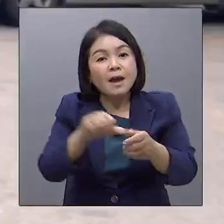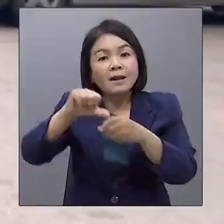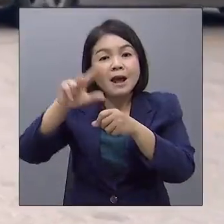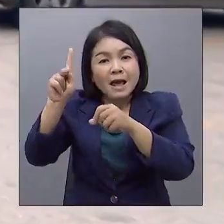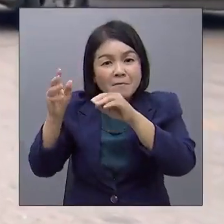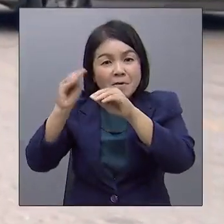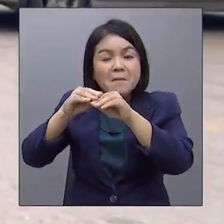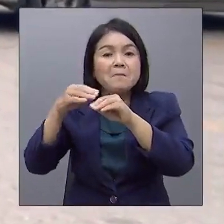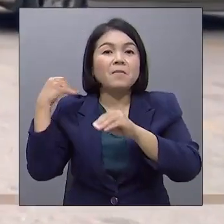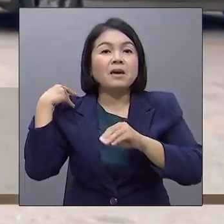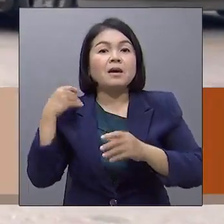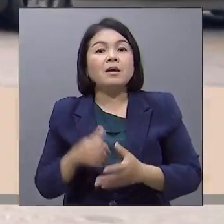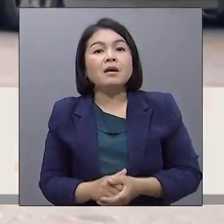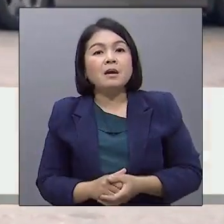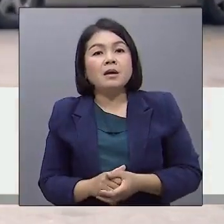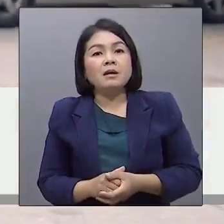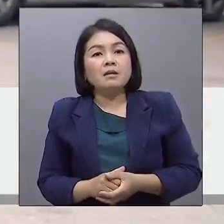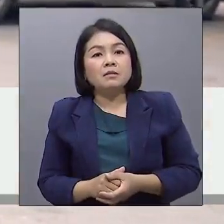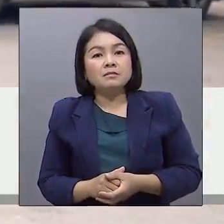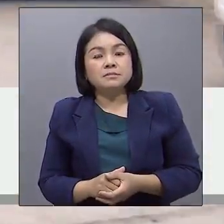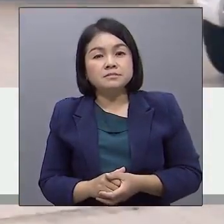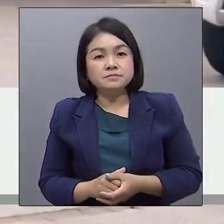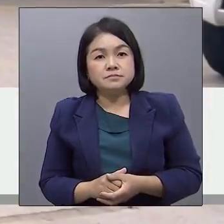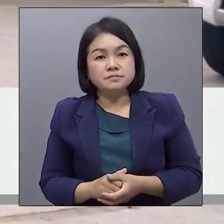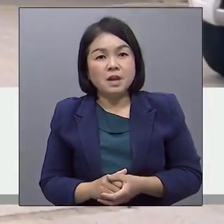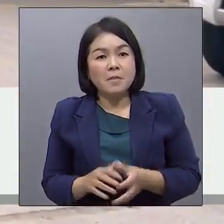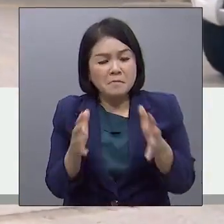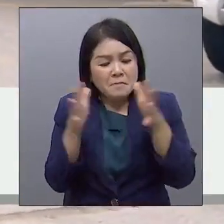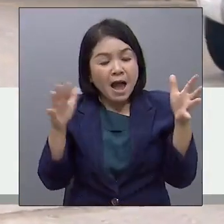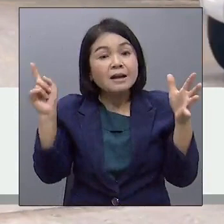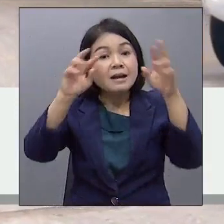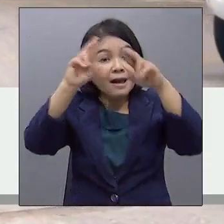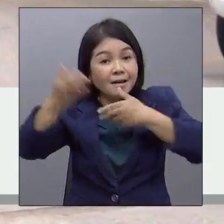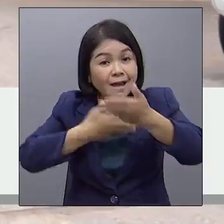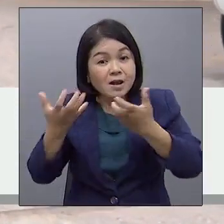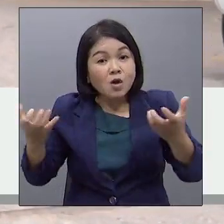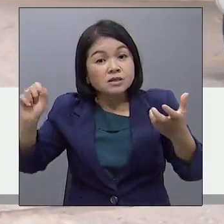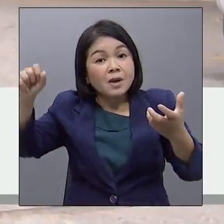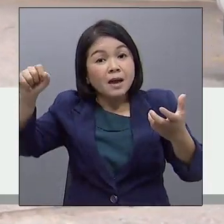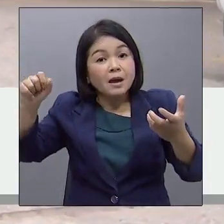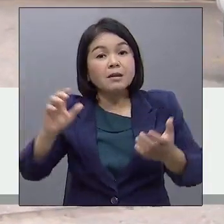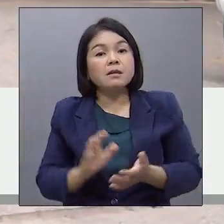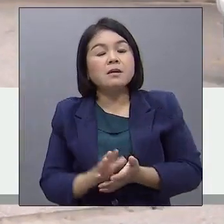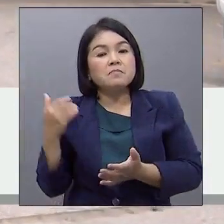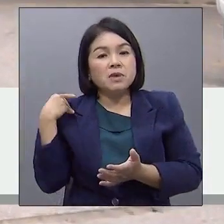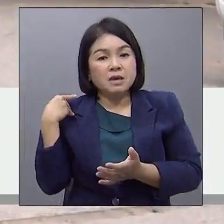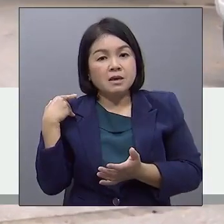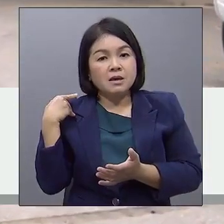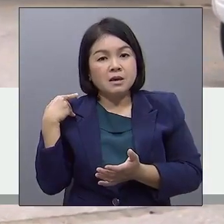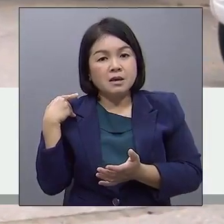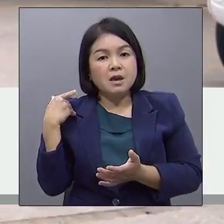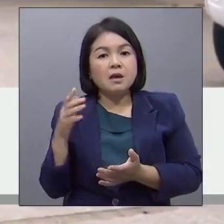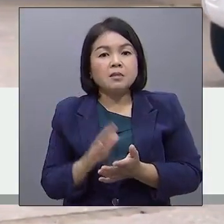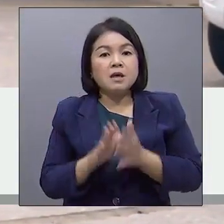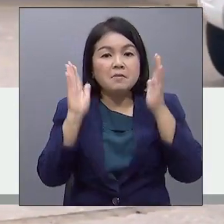วันนี้ทั้งวันเลยค่ะ คือส่วนใหญ่ที่มานี่เป็นร้านค้าหรือเป็นทั่วไปอะคะ เป็นลูกค้าทั้งลูกค้าสด